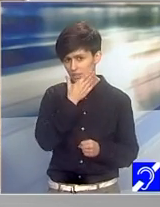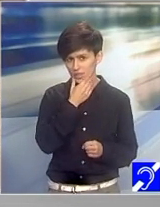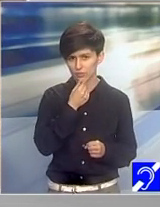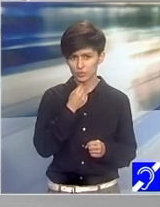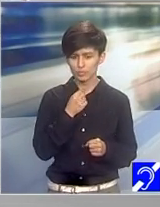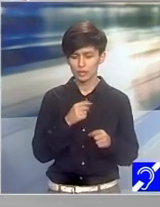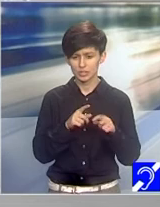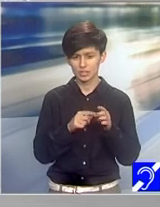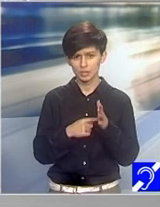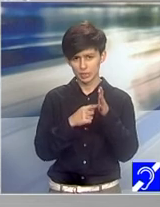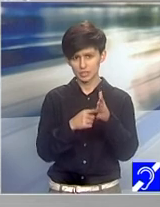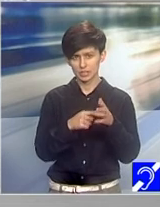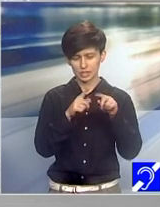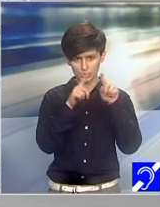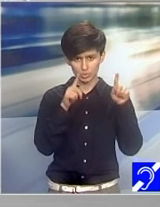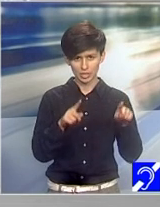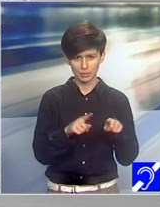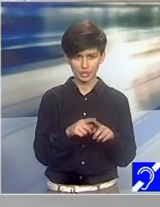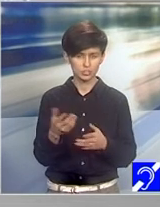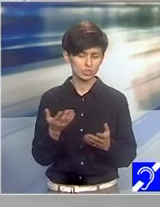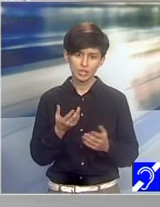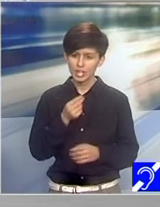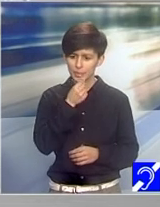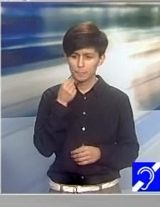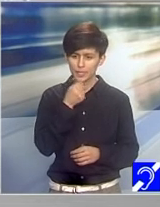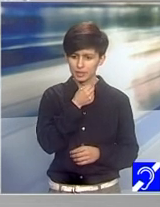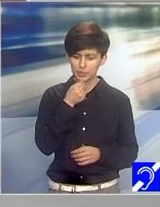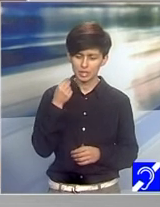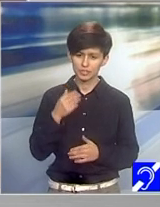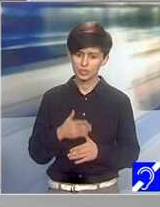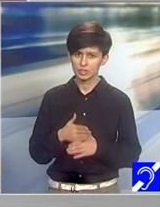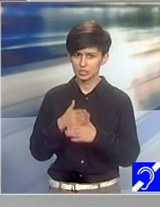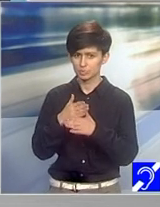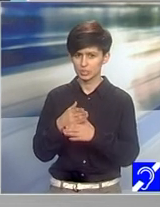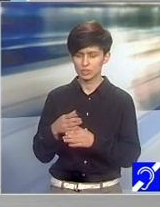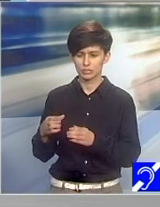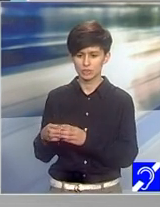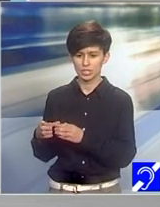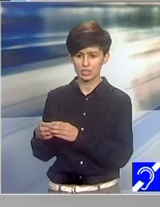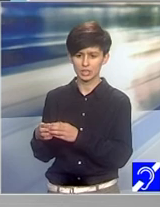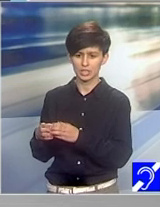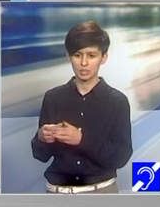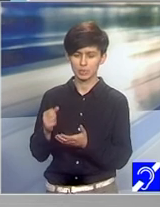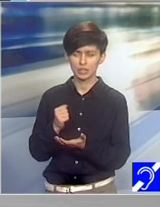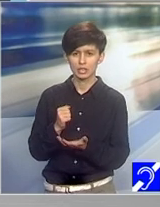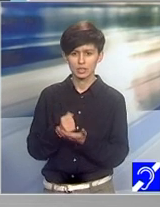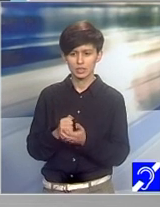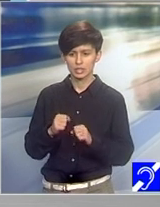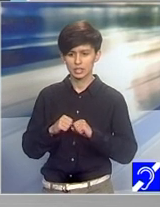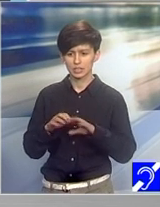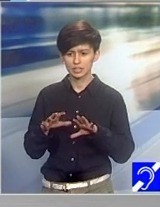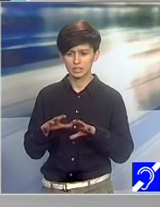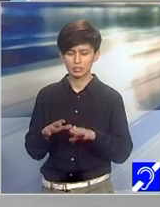o lucrare care beneficiază de aportul unei echipe editoriale, cea a editurii